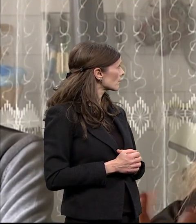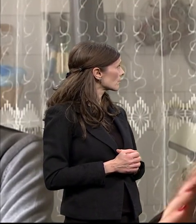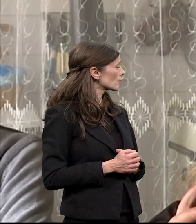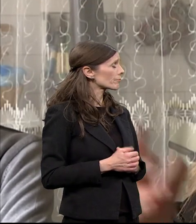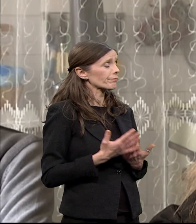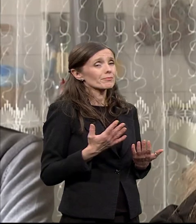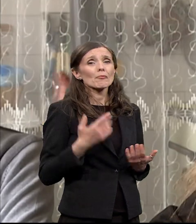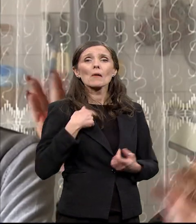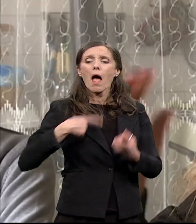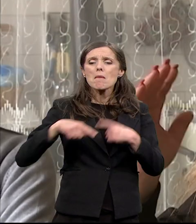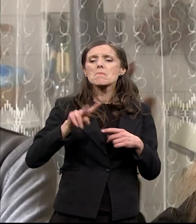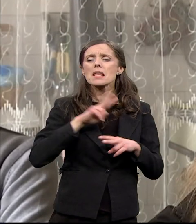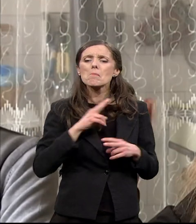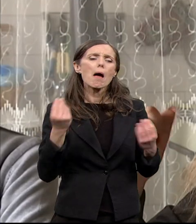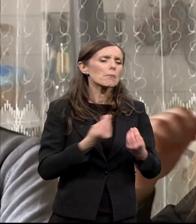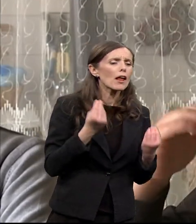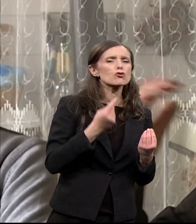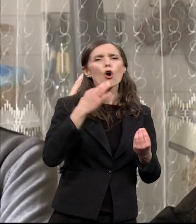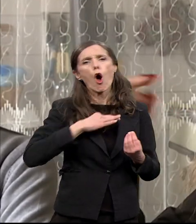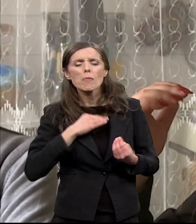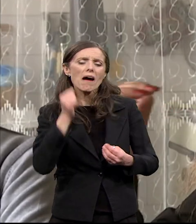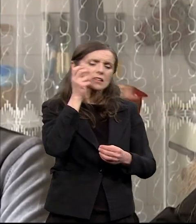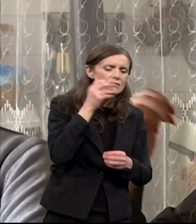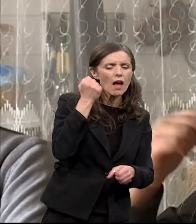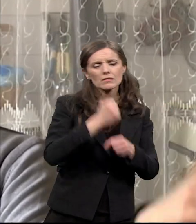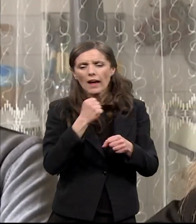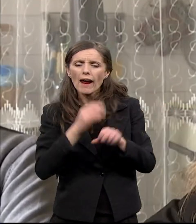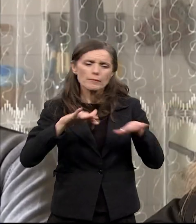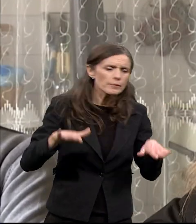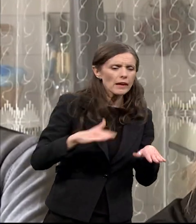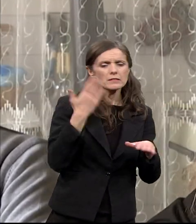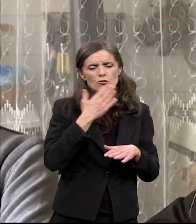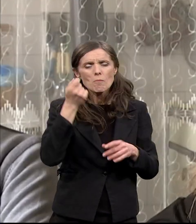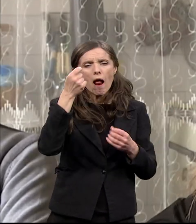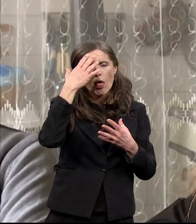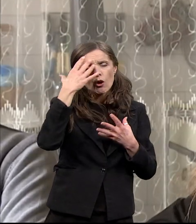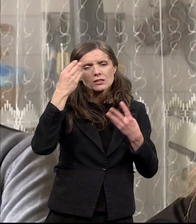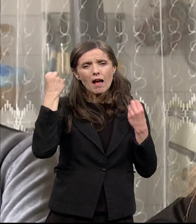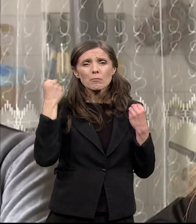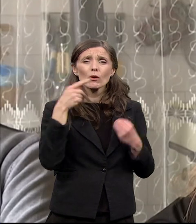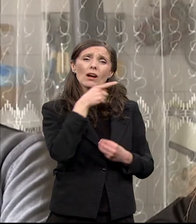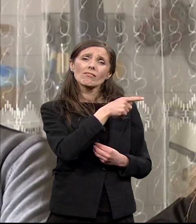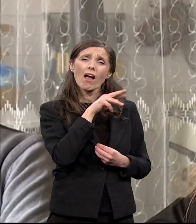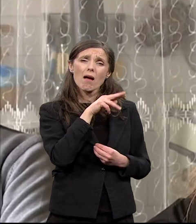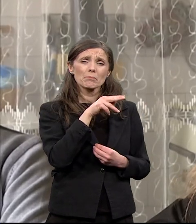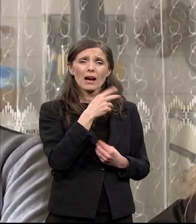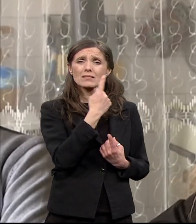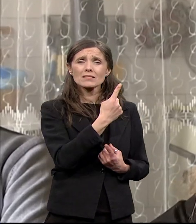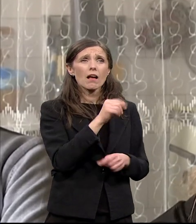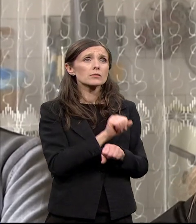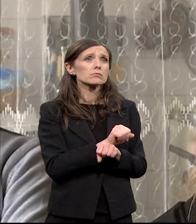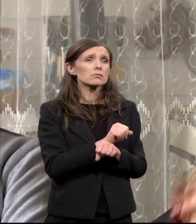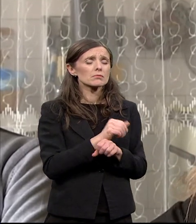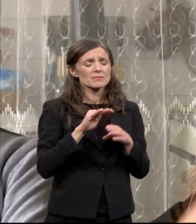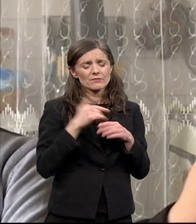Opet svi mi imamo neke obaveze i posao, deca idu u školu, a on sedi tamo sam. Ja